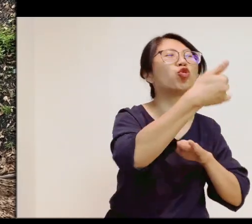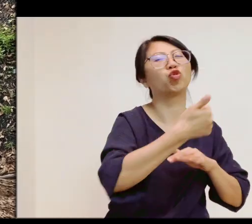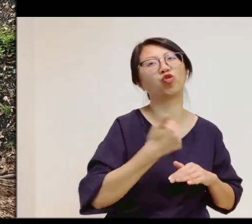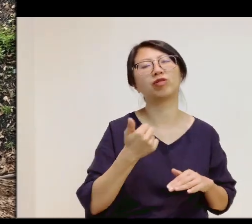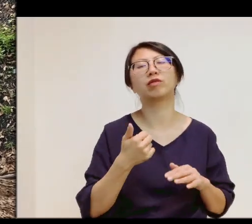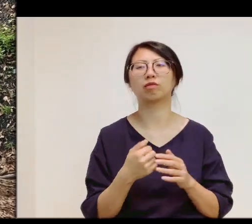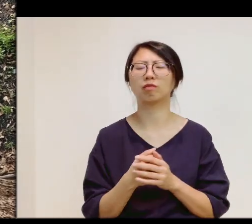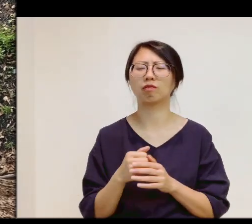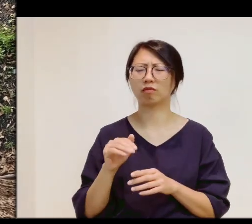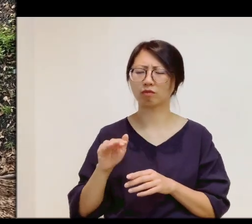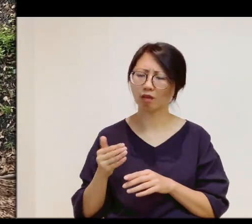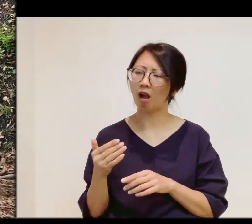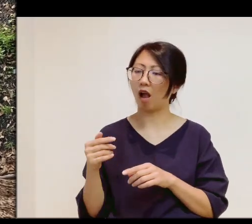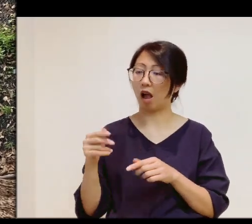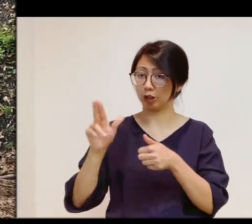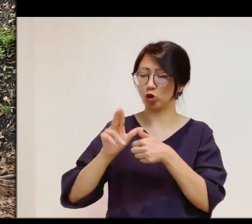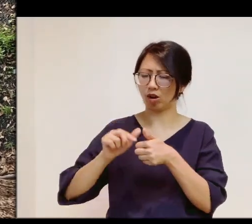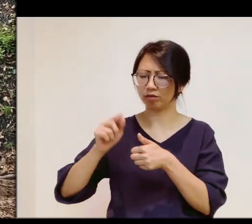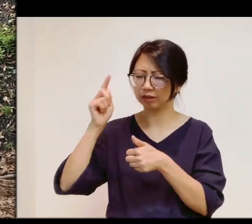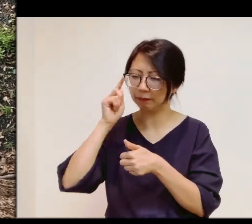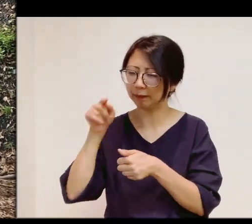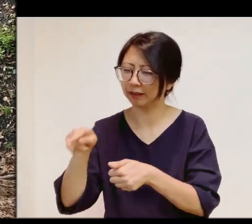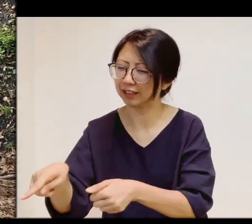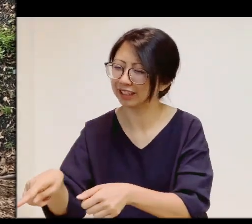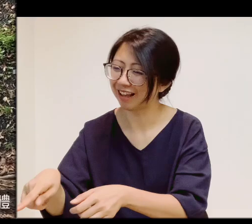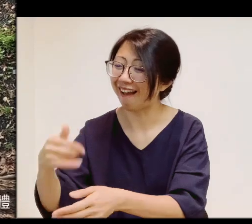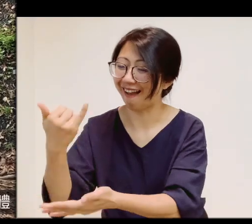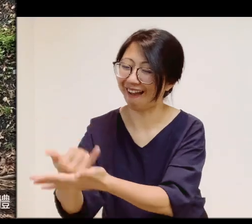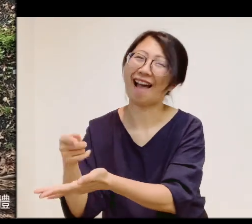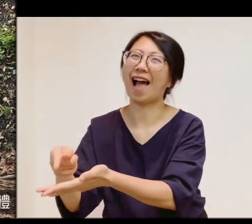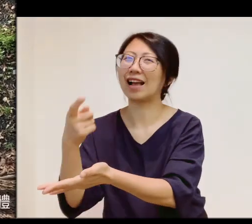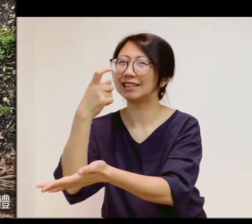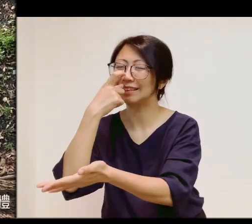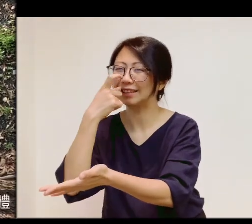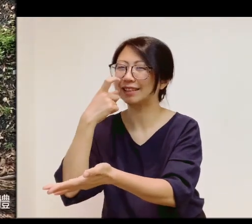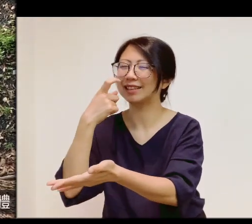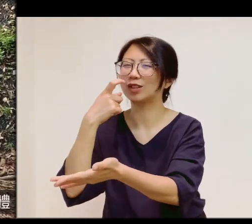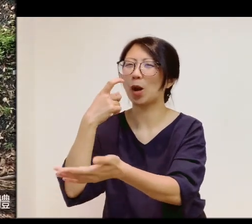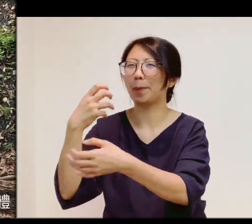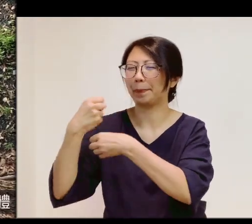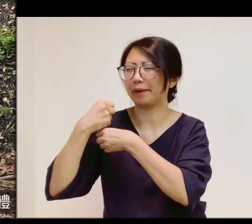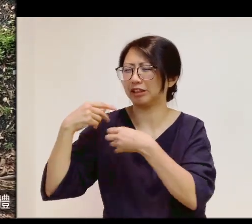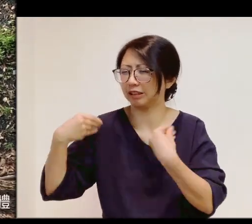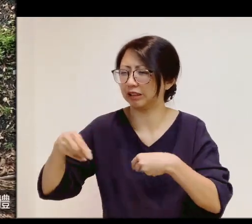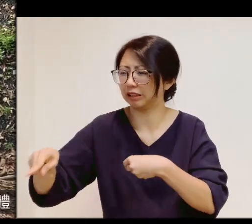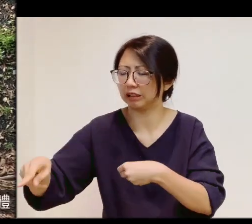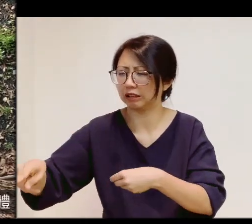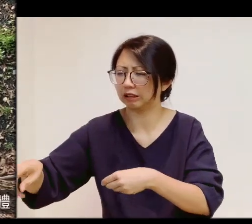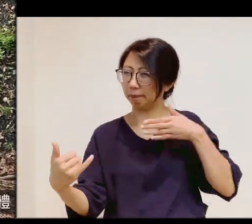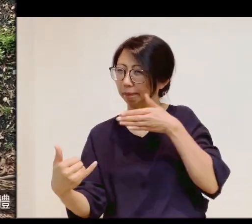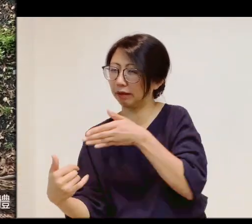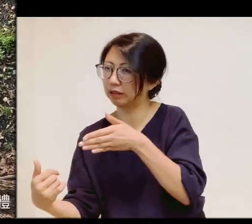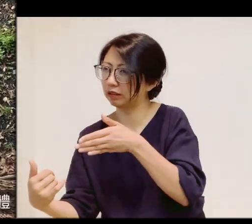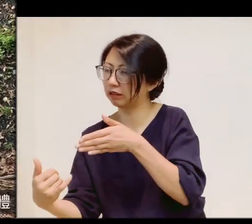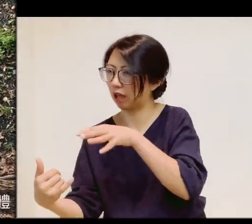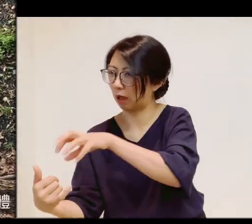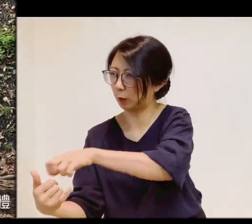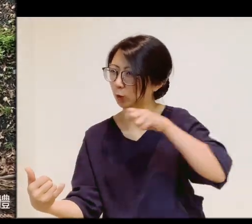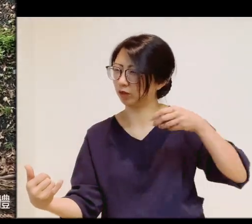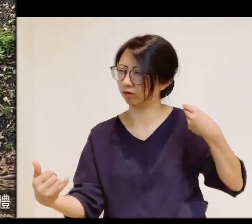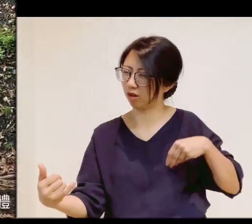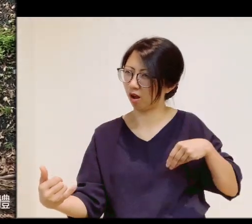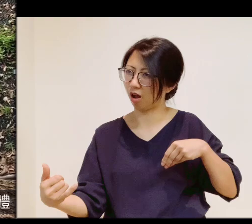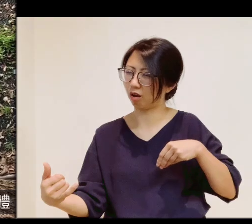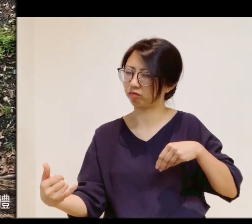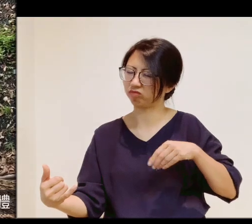個納粹黨咁樣戰死咗喺一個異鄉嗰度。他說他自己最後的尊嚴呢，就是這件衣服可